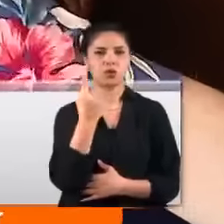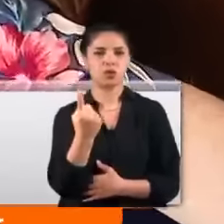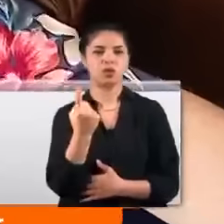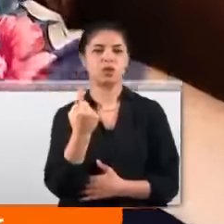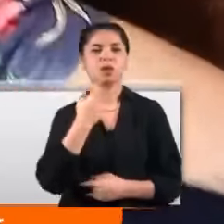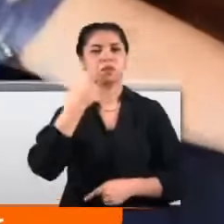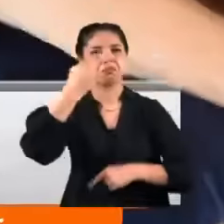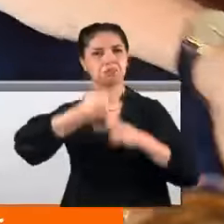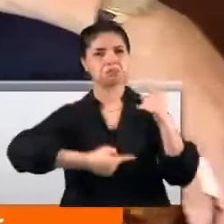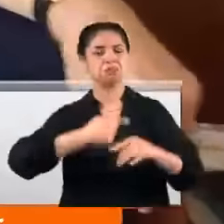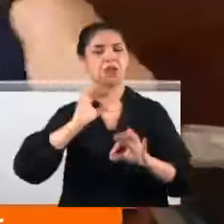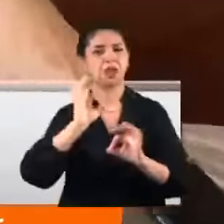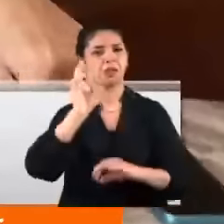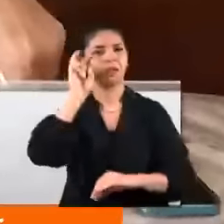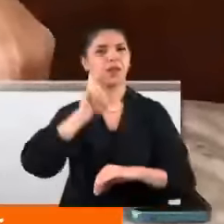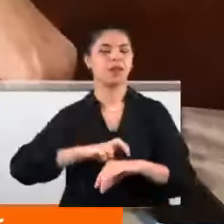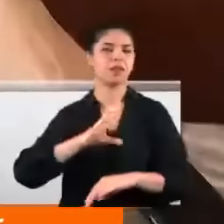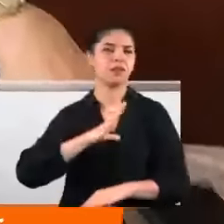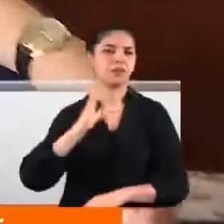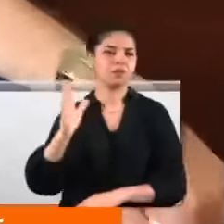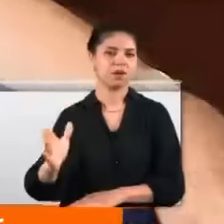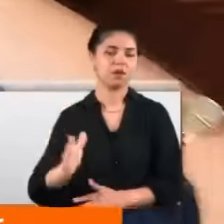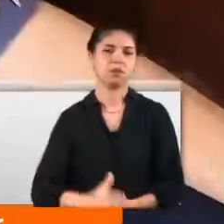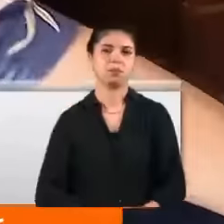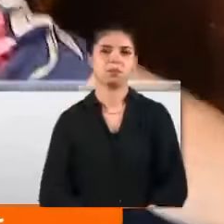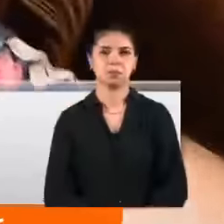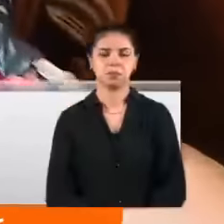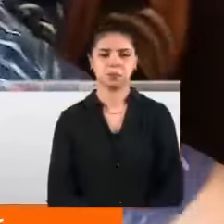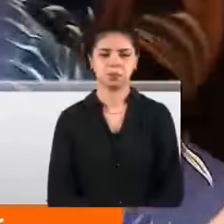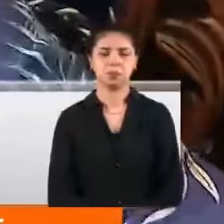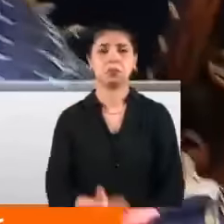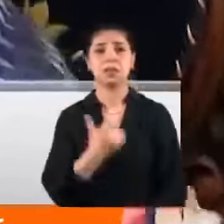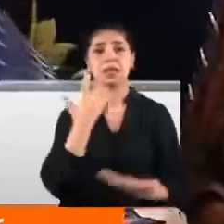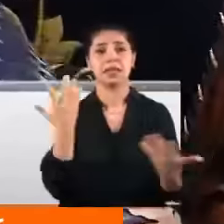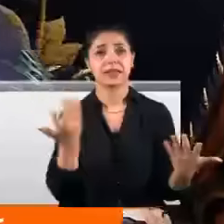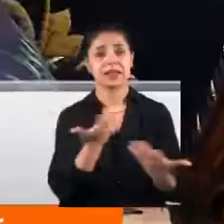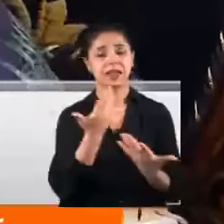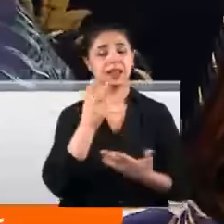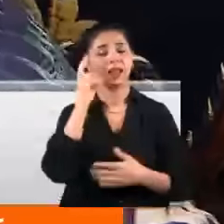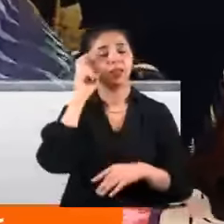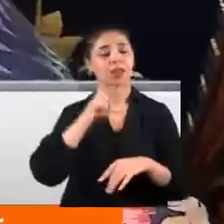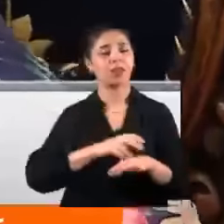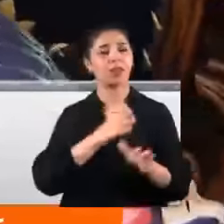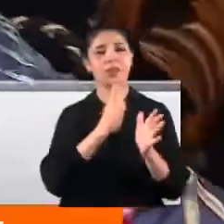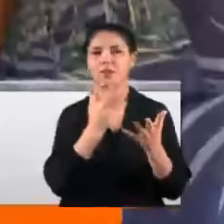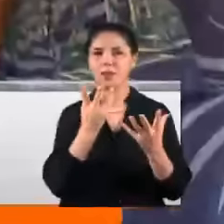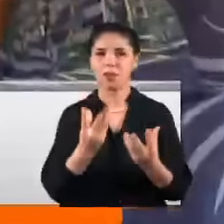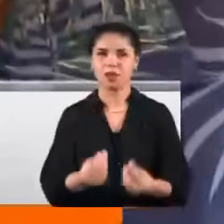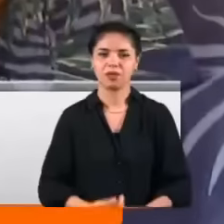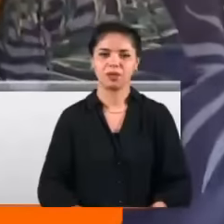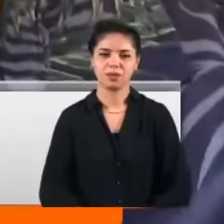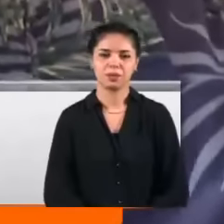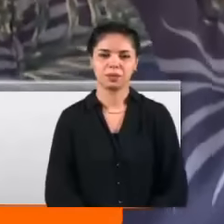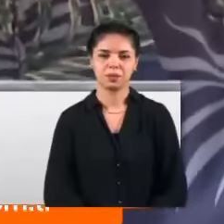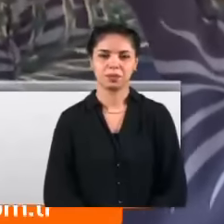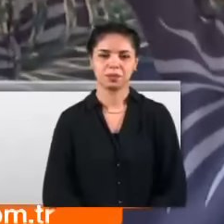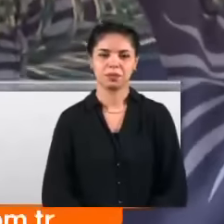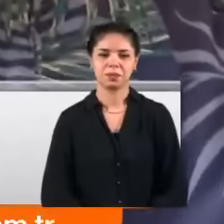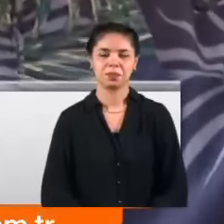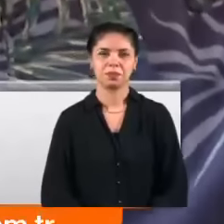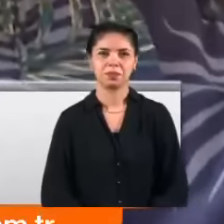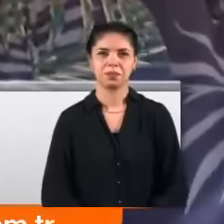dile hala hafızalarımızda, anılarımızda ve yıllarca da kalmaya devam edecek. Şurada oturduğumda,